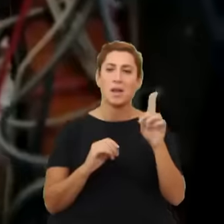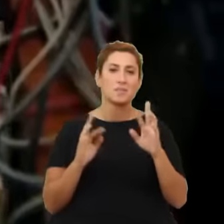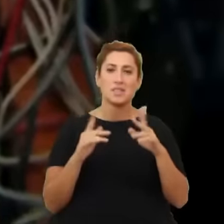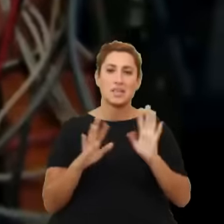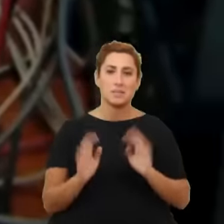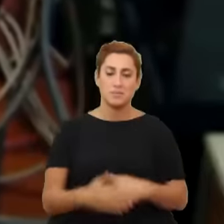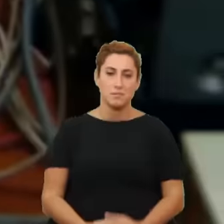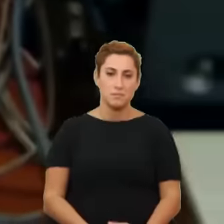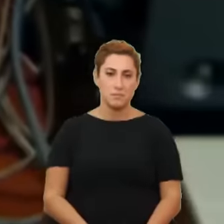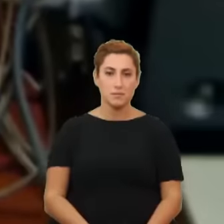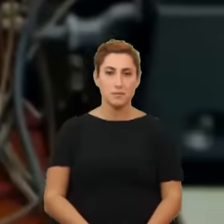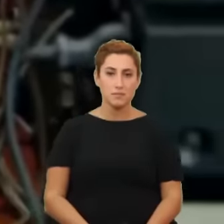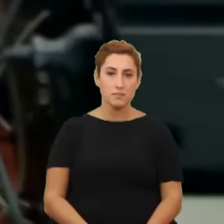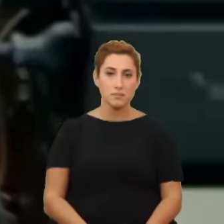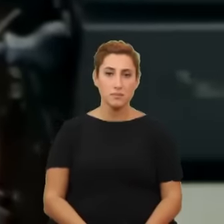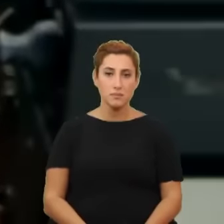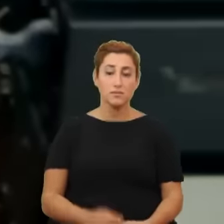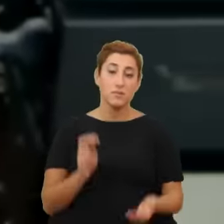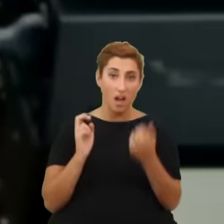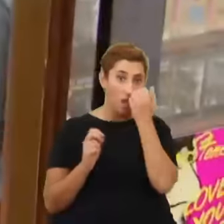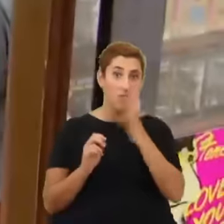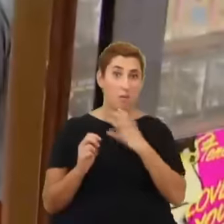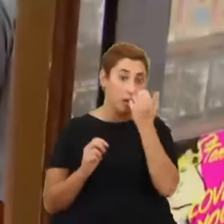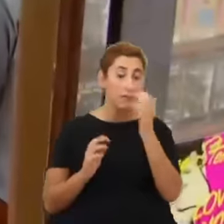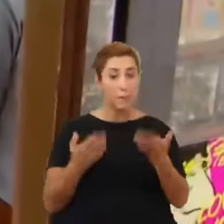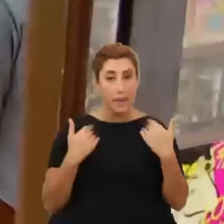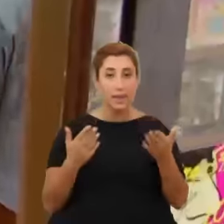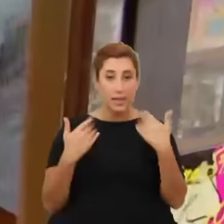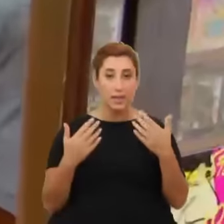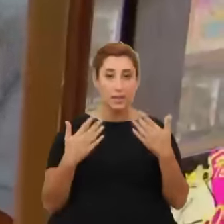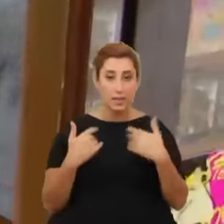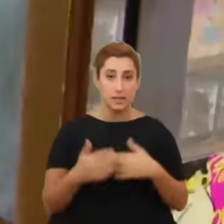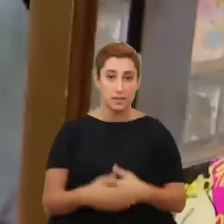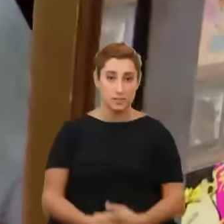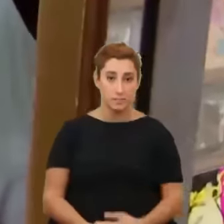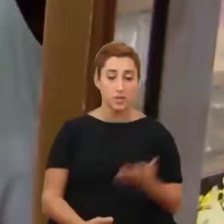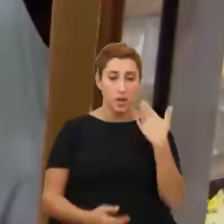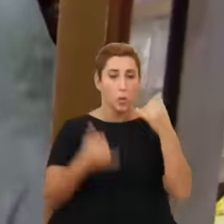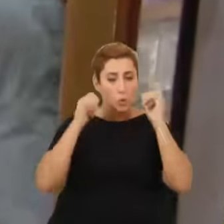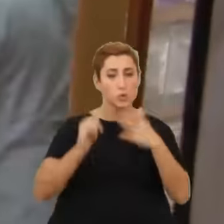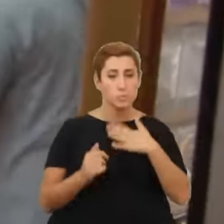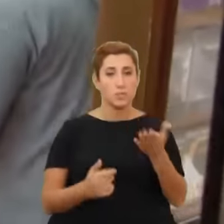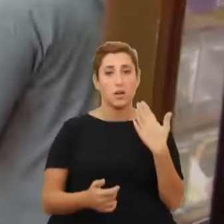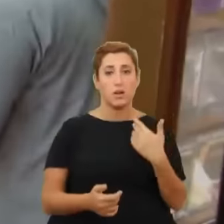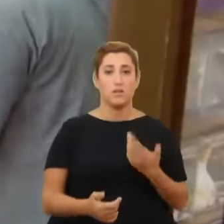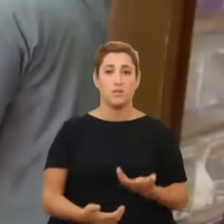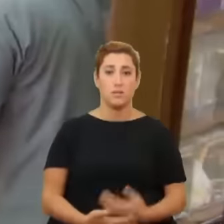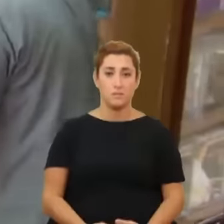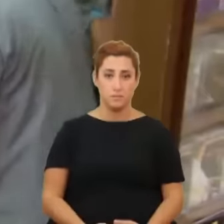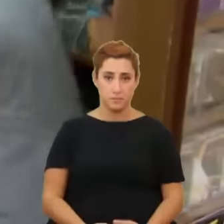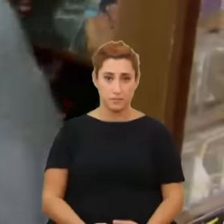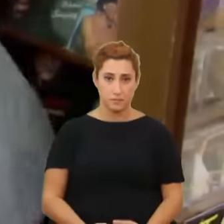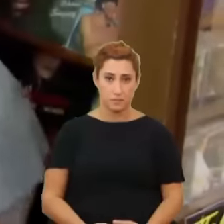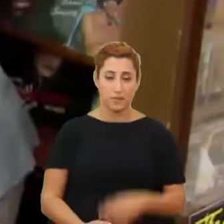vallahi. Eyvah. Of. Kankan var mı kanka? Gel gel gel. Gel. Gel koçum gel. Ah bir tanem. Ah